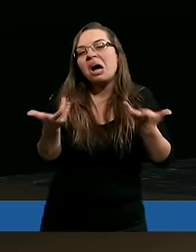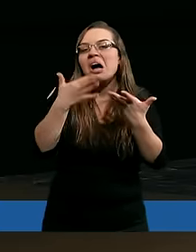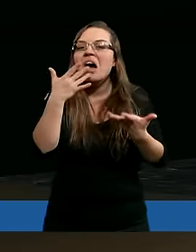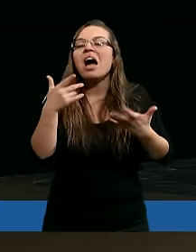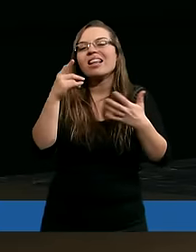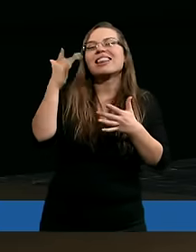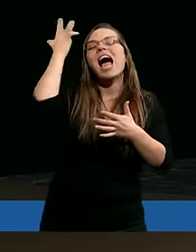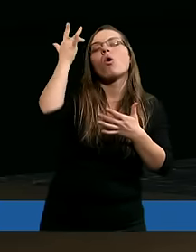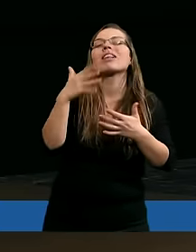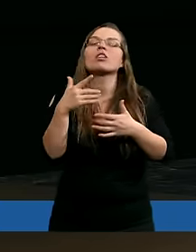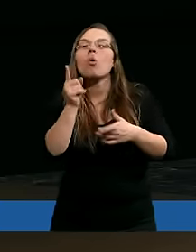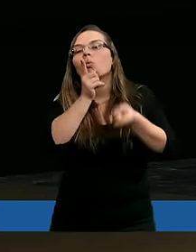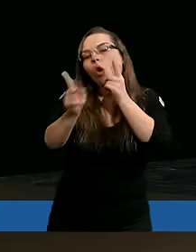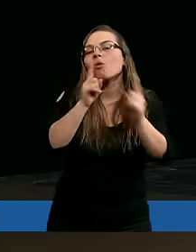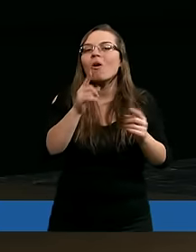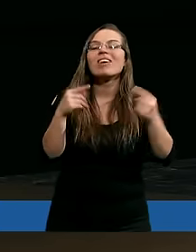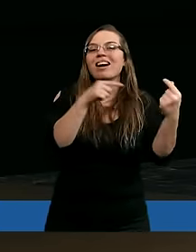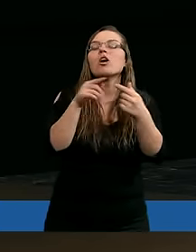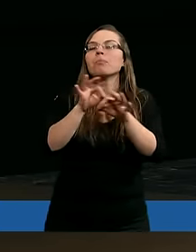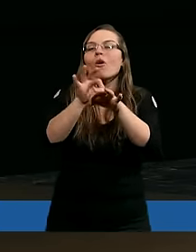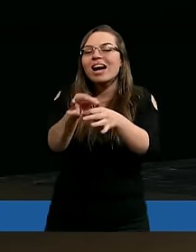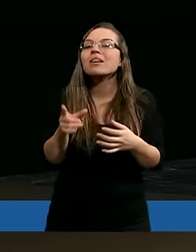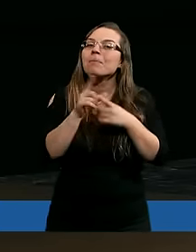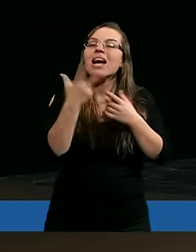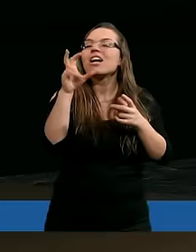odbywamy teoretyczną rozmowę z kimś, kto cierpi.